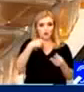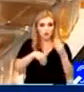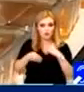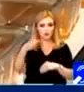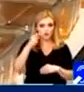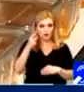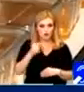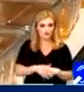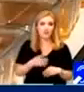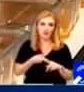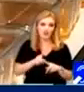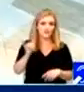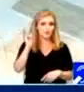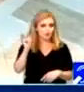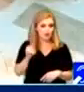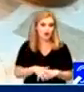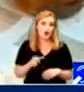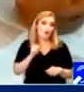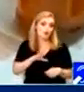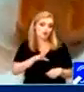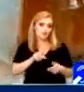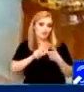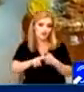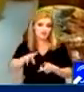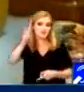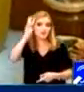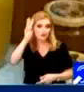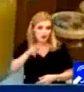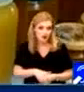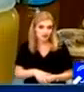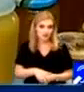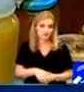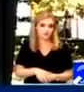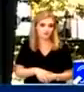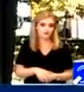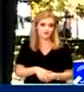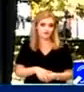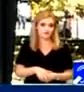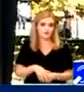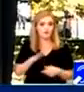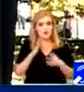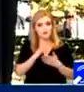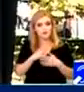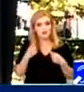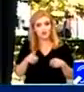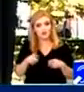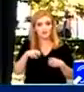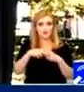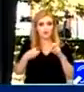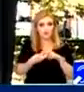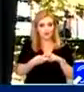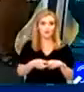Probabil nivelul salariilor nu le permite. Mai sunt niște probleme în